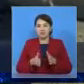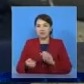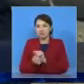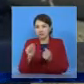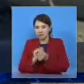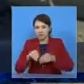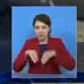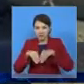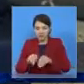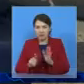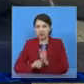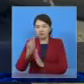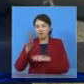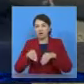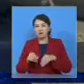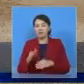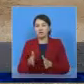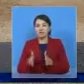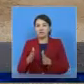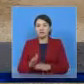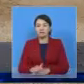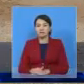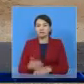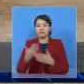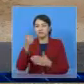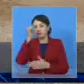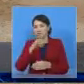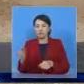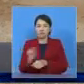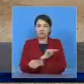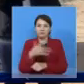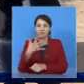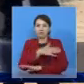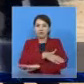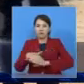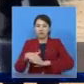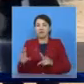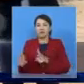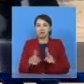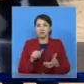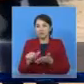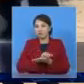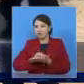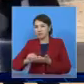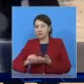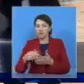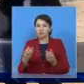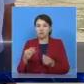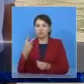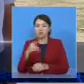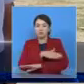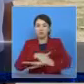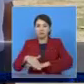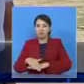засыпан щебень. Теперь приступят к укладке асфальта. В этом году было отремонтировано 5 улиц. Теперь готовится сметная документация на еще одну